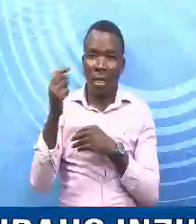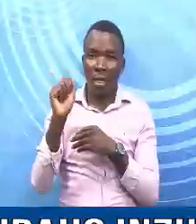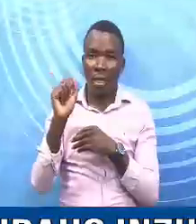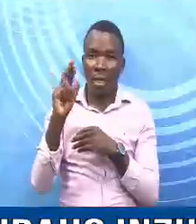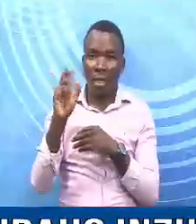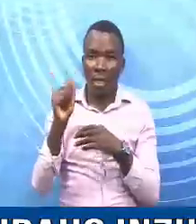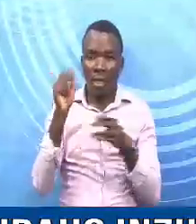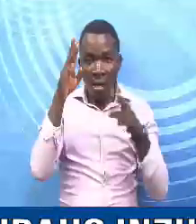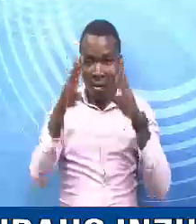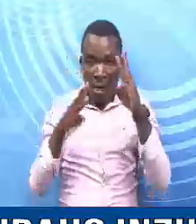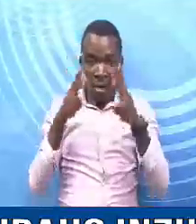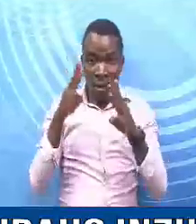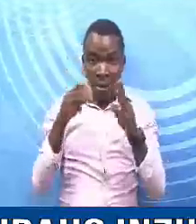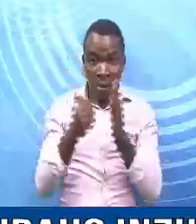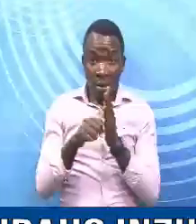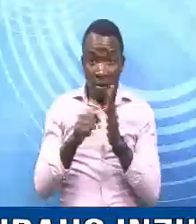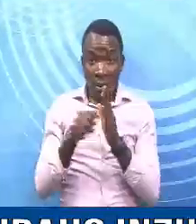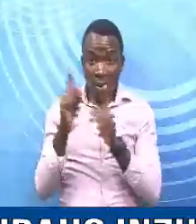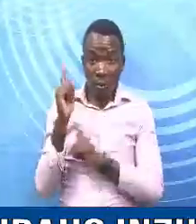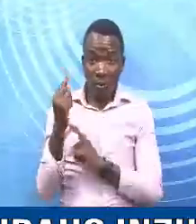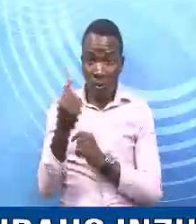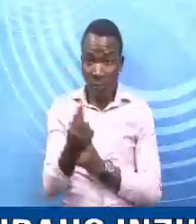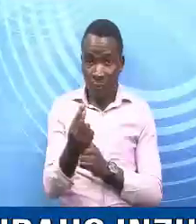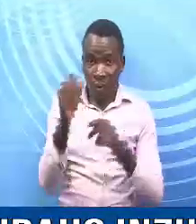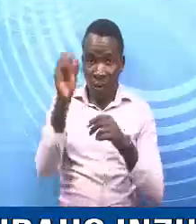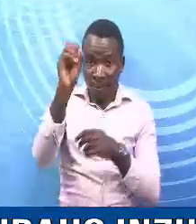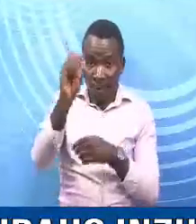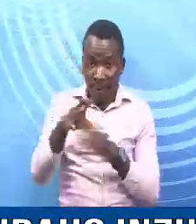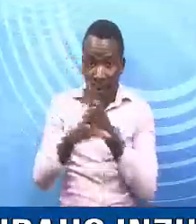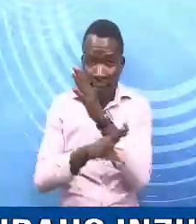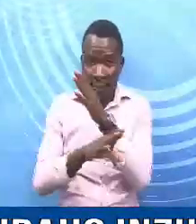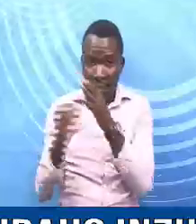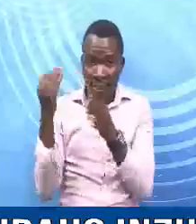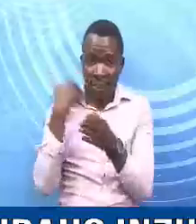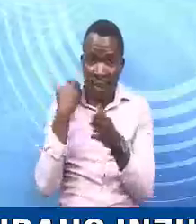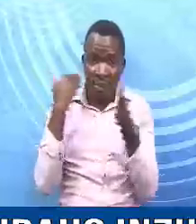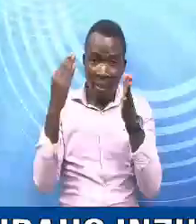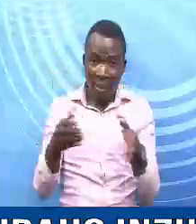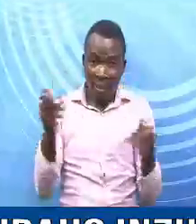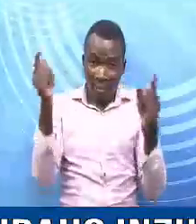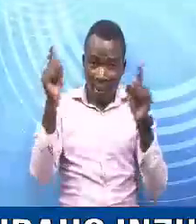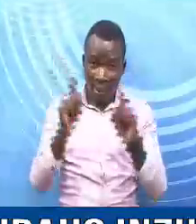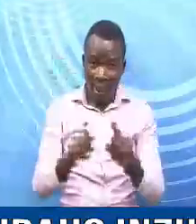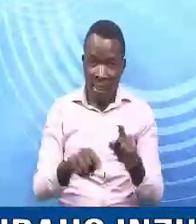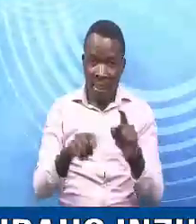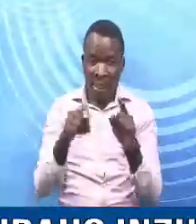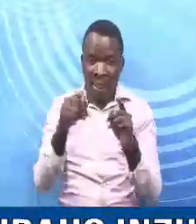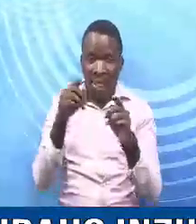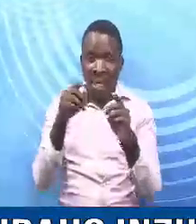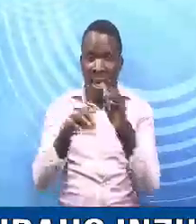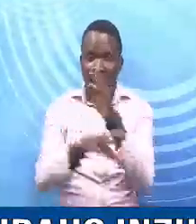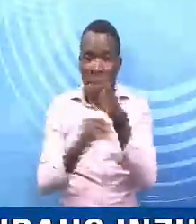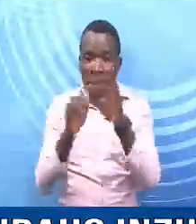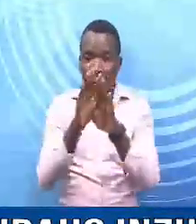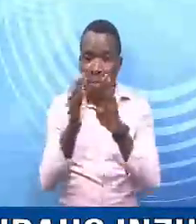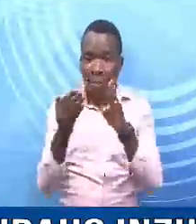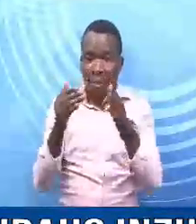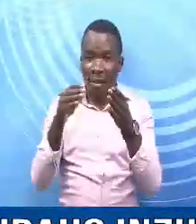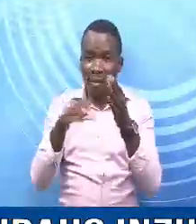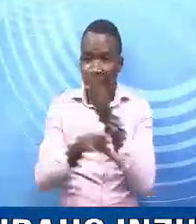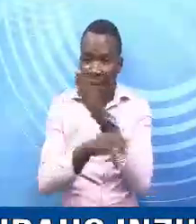muke ngo baterwa n'ibisambo biza bikabameneraho imiryango bikabacucura ndetse n'inzugi zaho bibye ngo